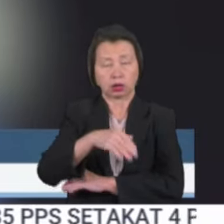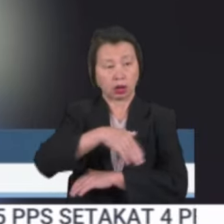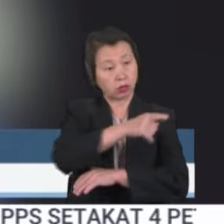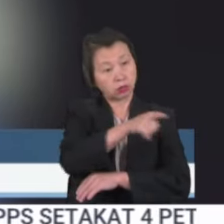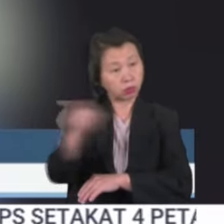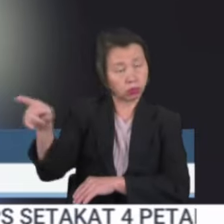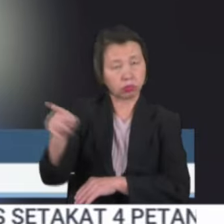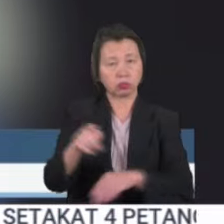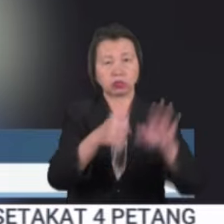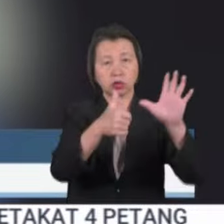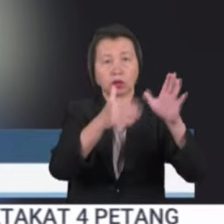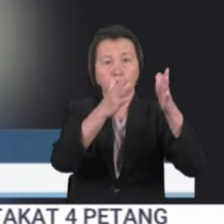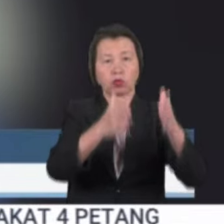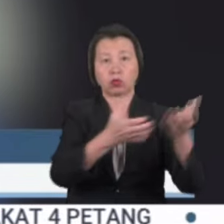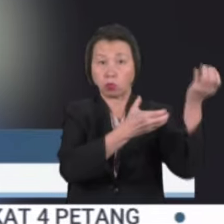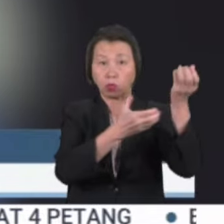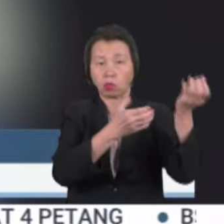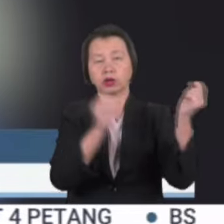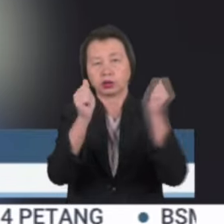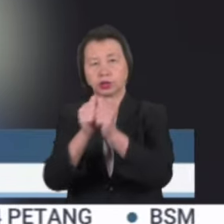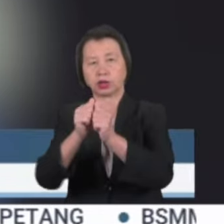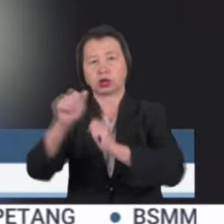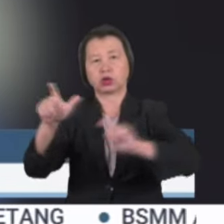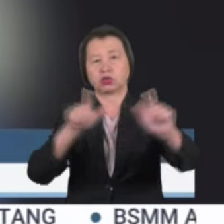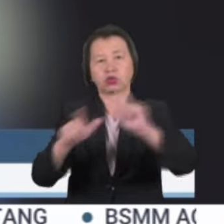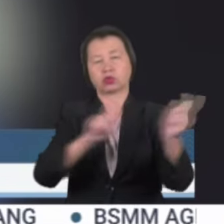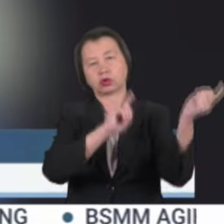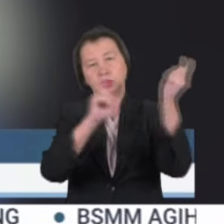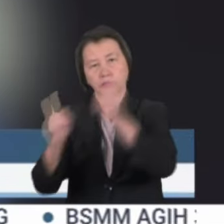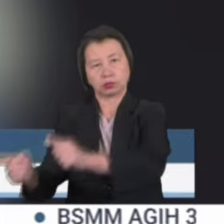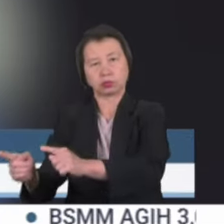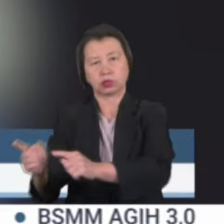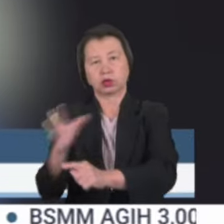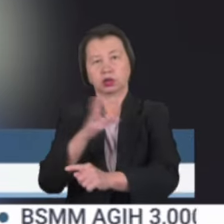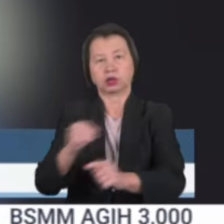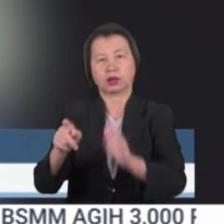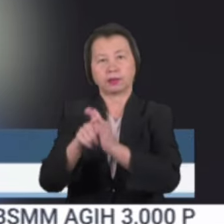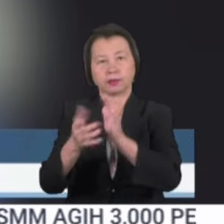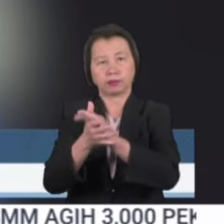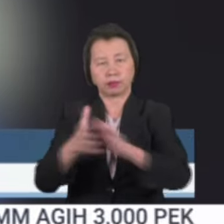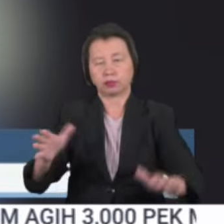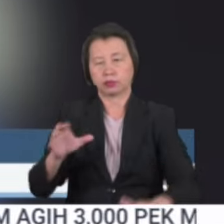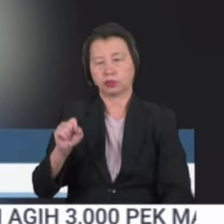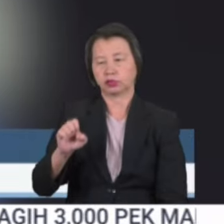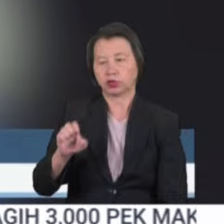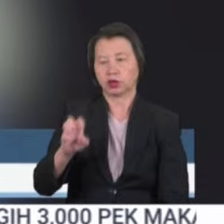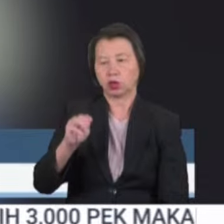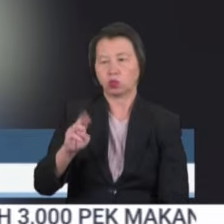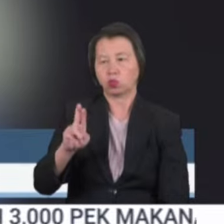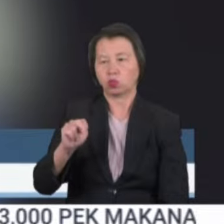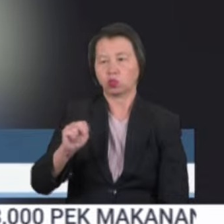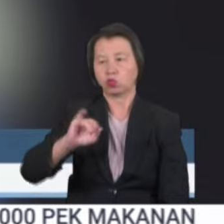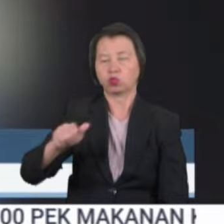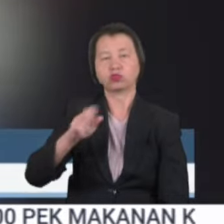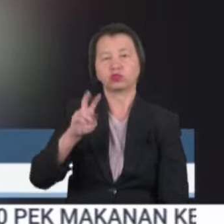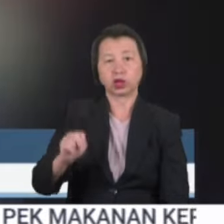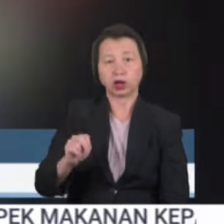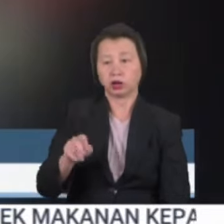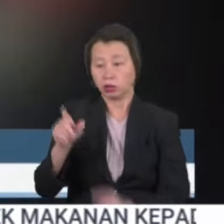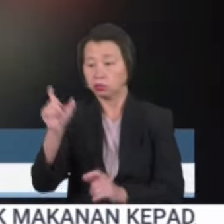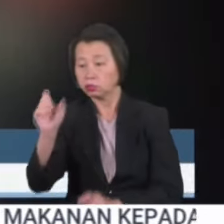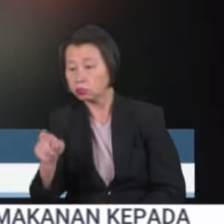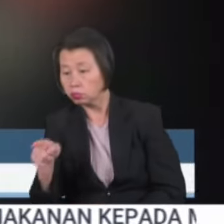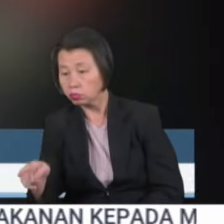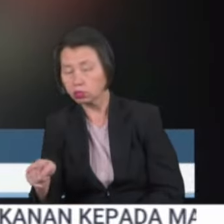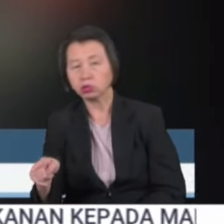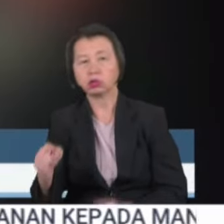menghantar 6 anggota dengan sebuah jentera dari Balai Bomba dan Penyelamat Simunjan ke lokasi kejadian. Mangsa